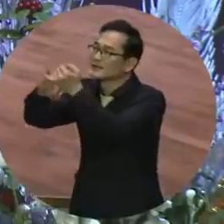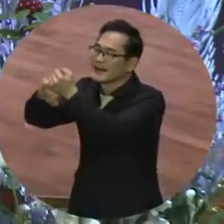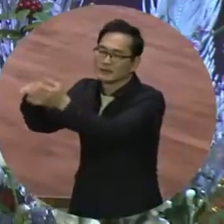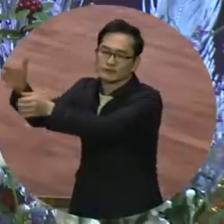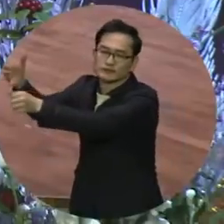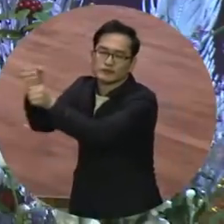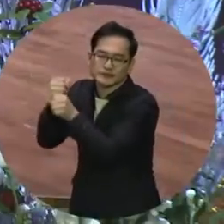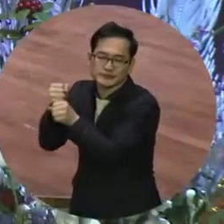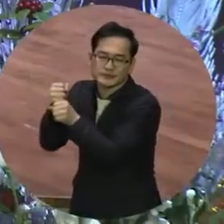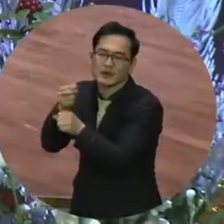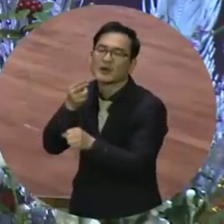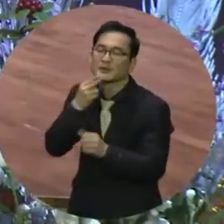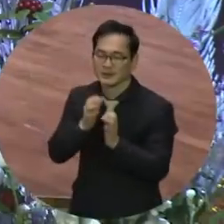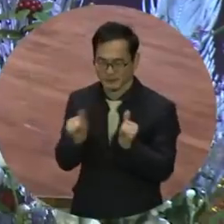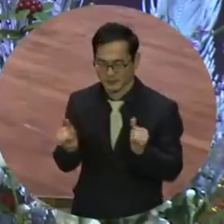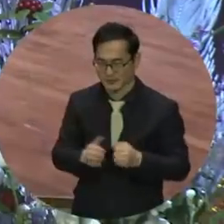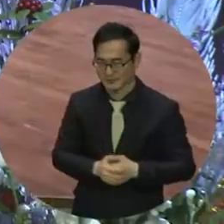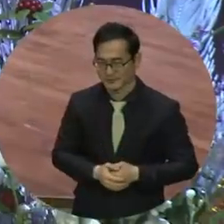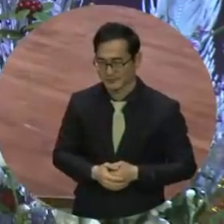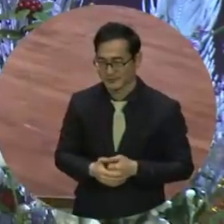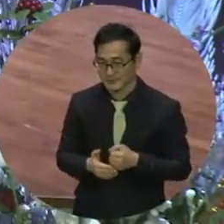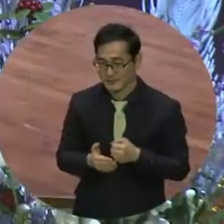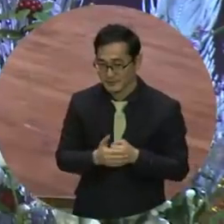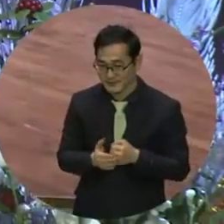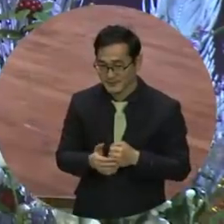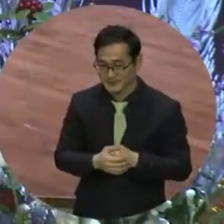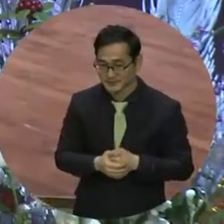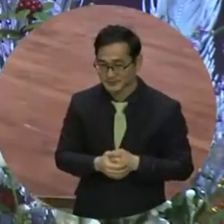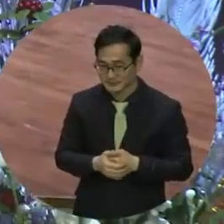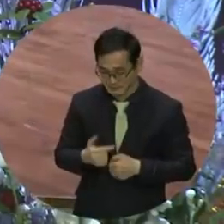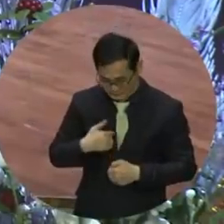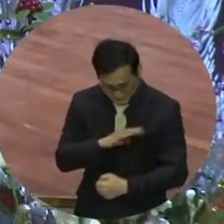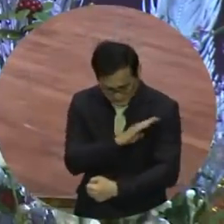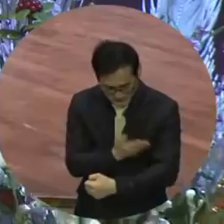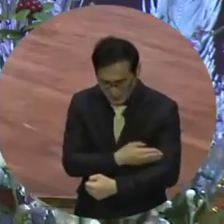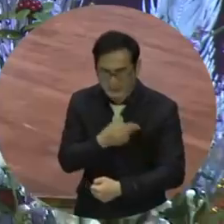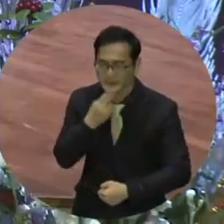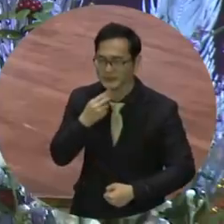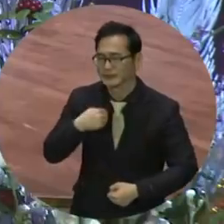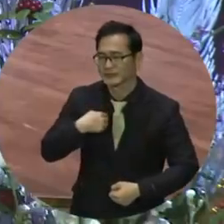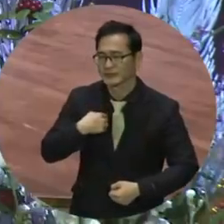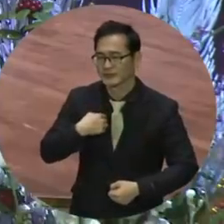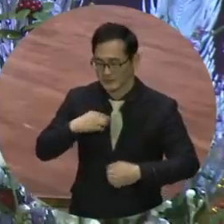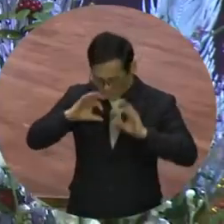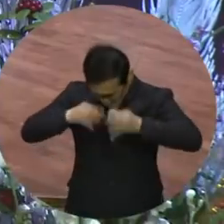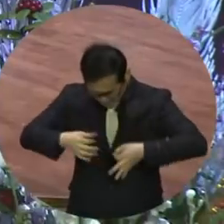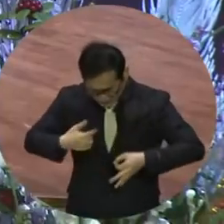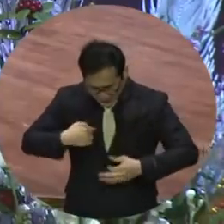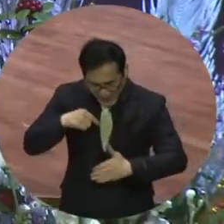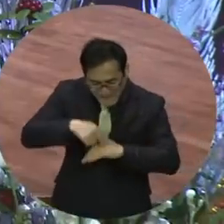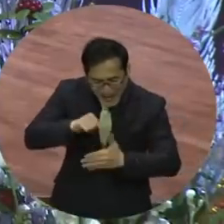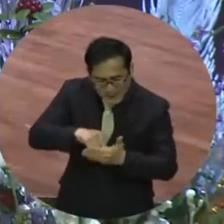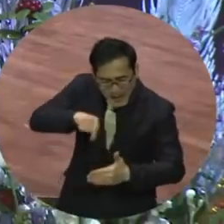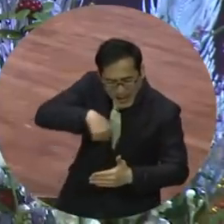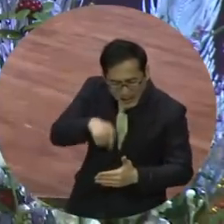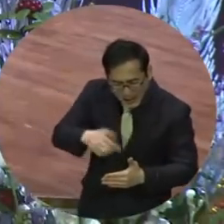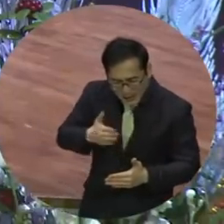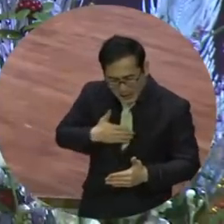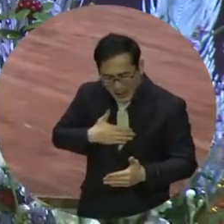우리는요 사실은 아무것도 할 수 없는 무능한 존재들이에요. 내 마음 나도 몰라. 내 속에 내가 너무나